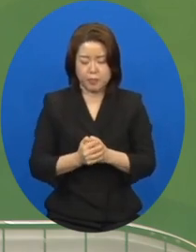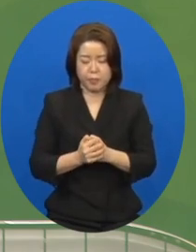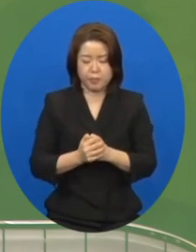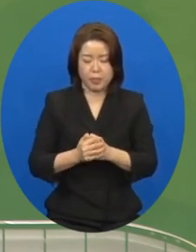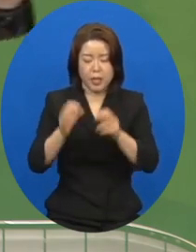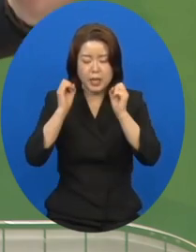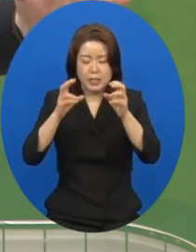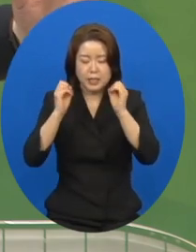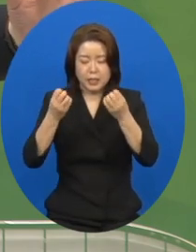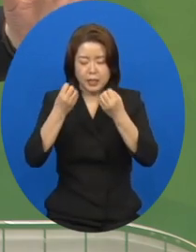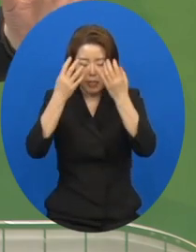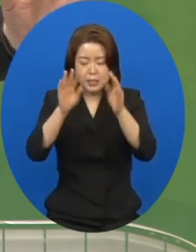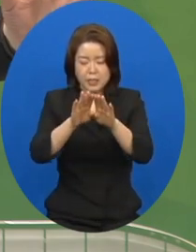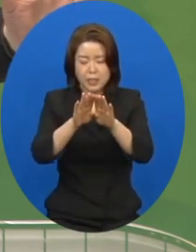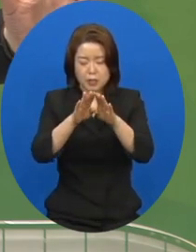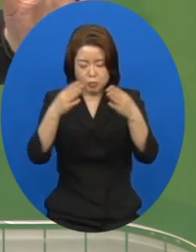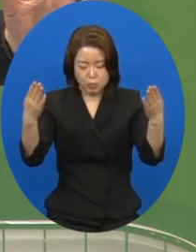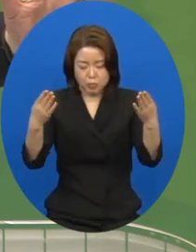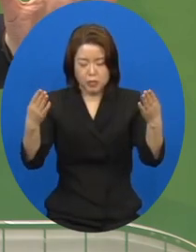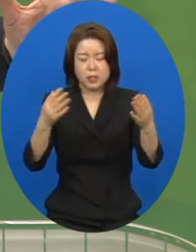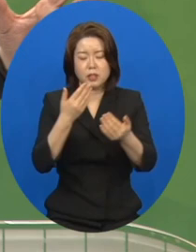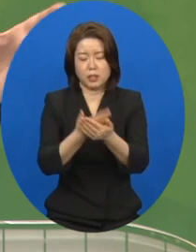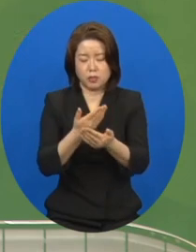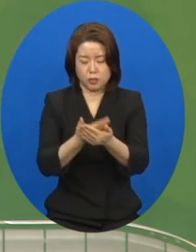선교의 새 문이 활짝 열리게 하소서.